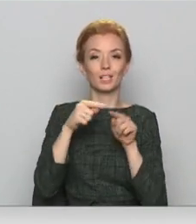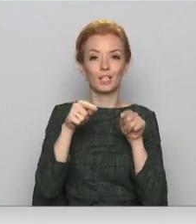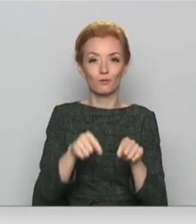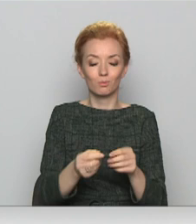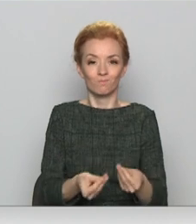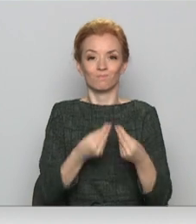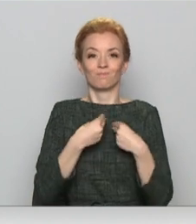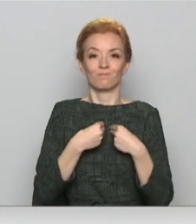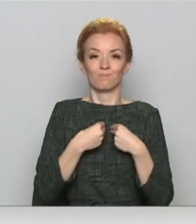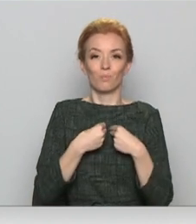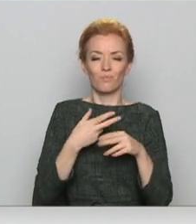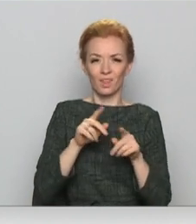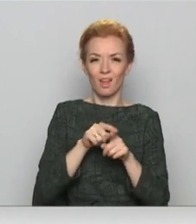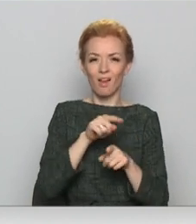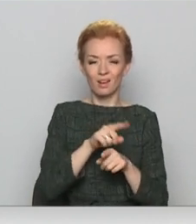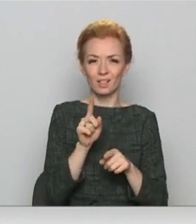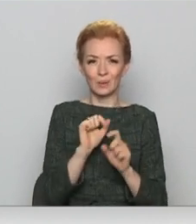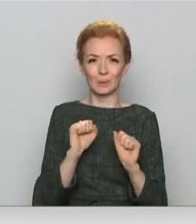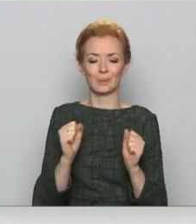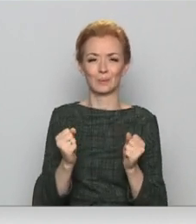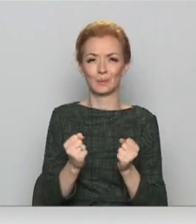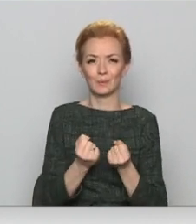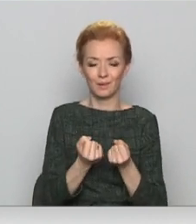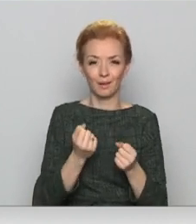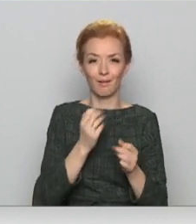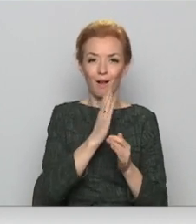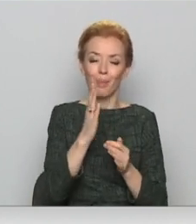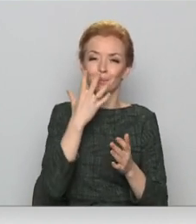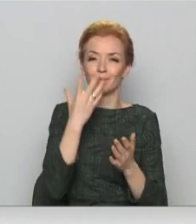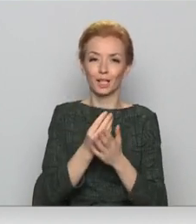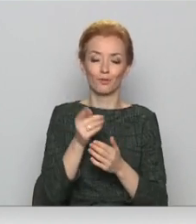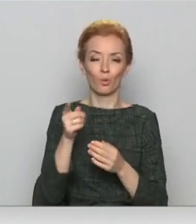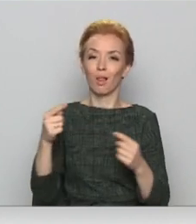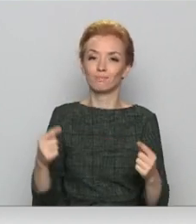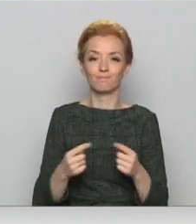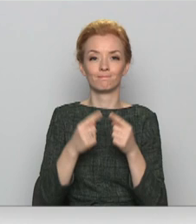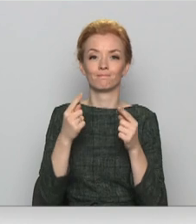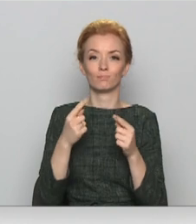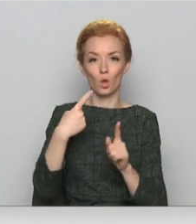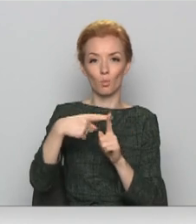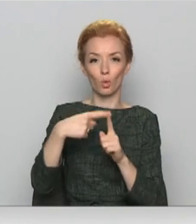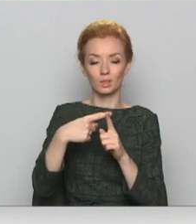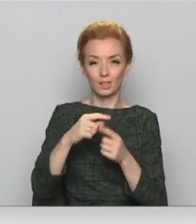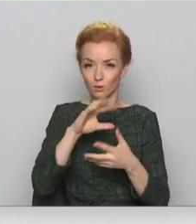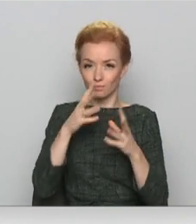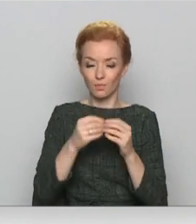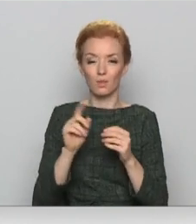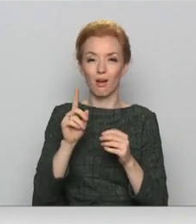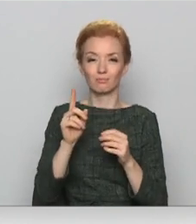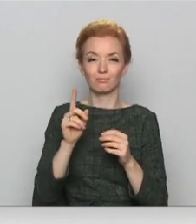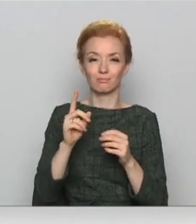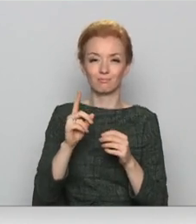un tas arī ir tas izaicinājums tēma augstums, katram individuāli atrast to savu pozitīvo devu, kas trenē